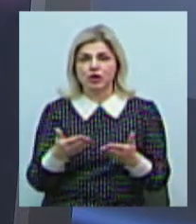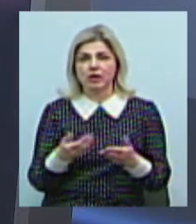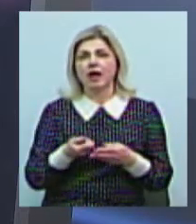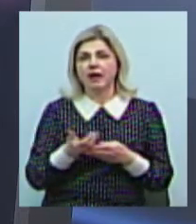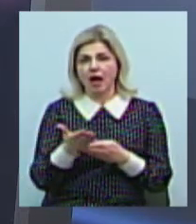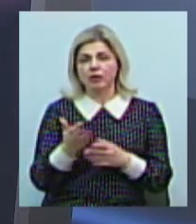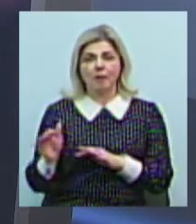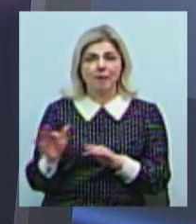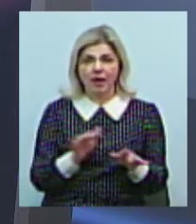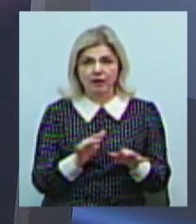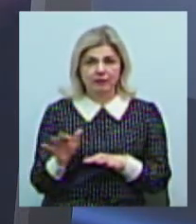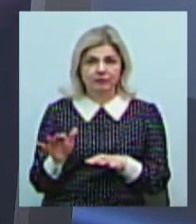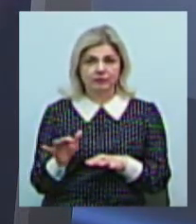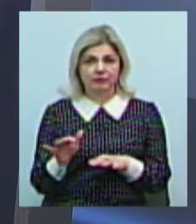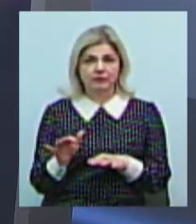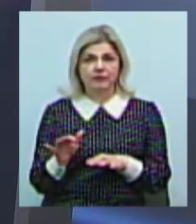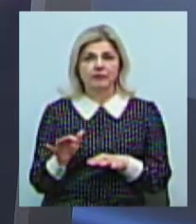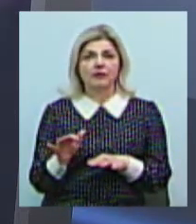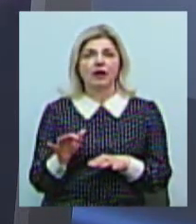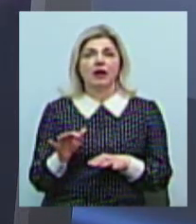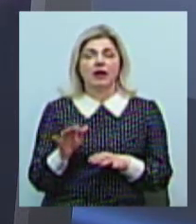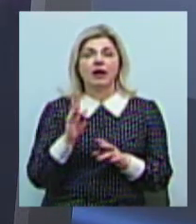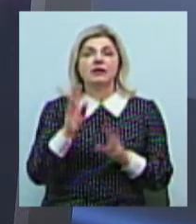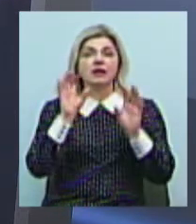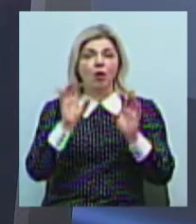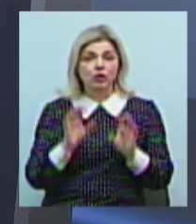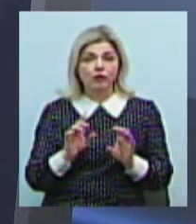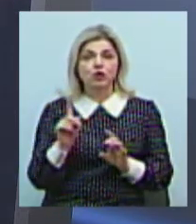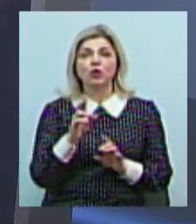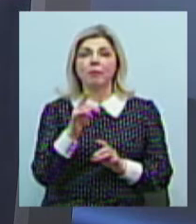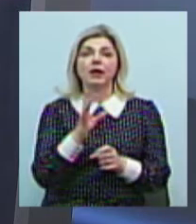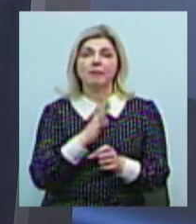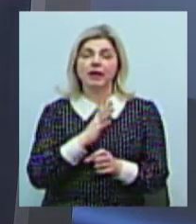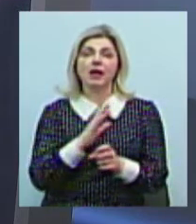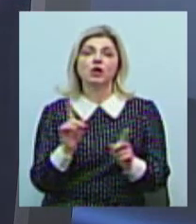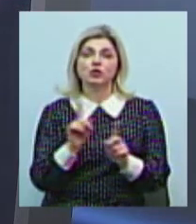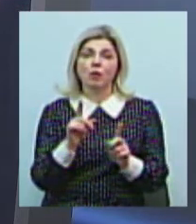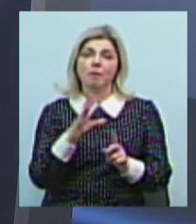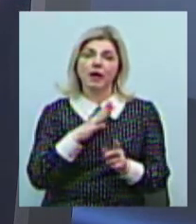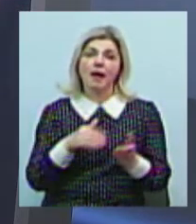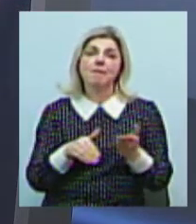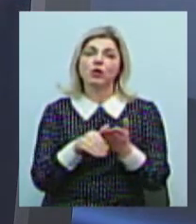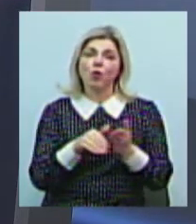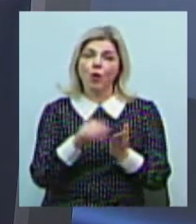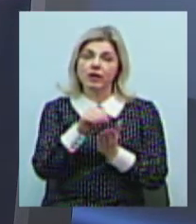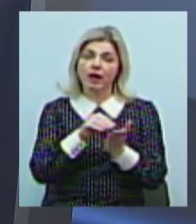мер национальному законодательству, которое сделало так, чтобы эта методика больше отражала